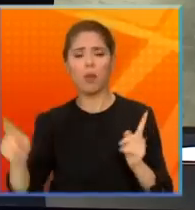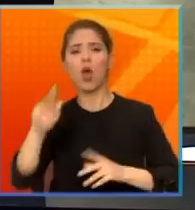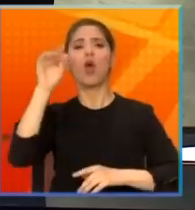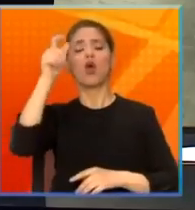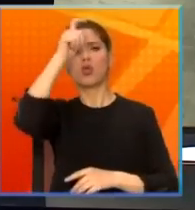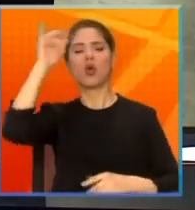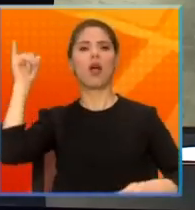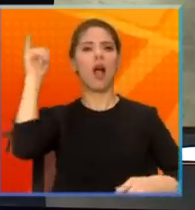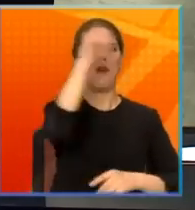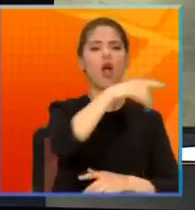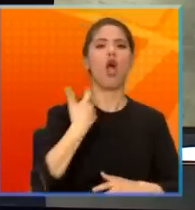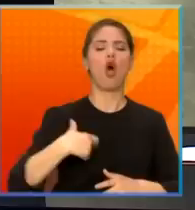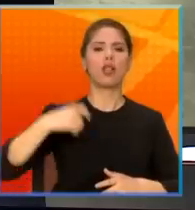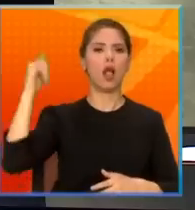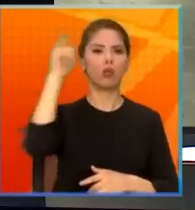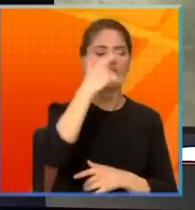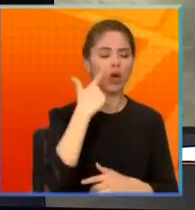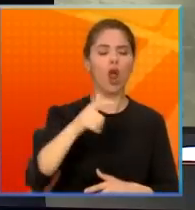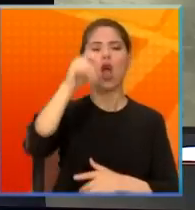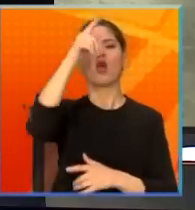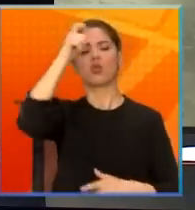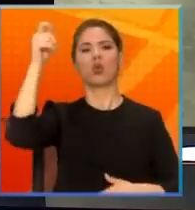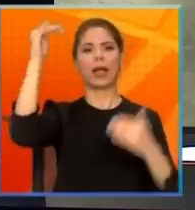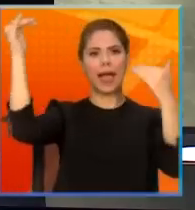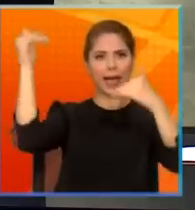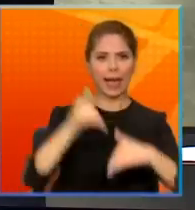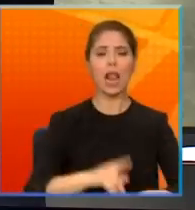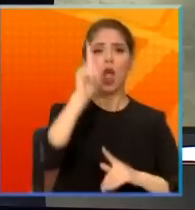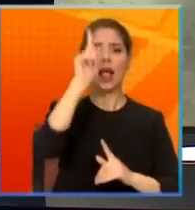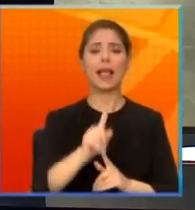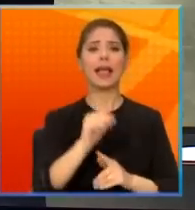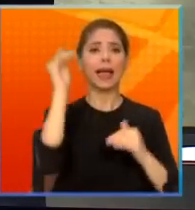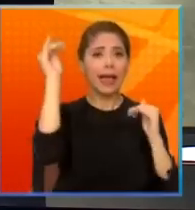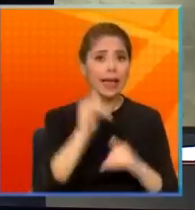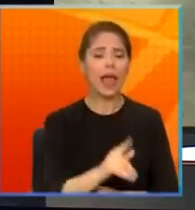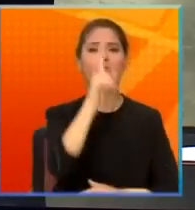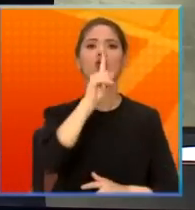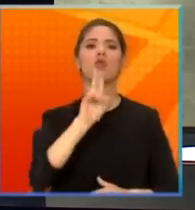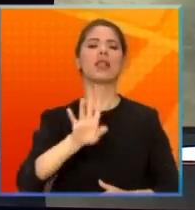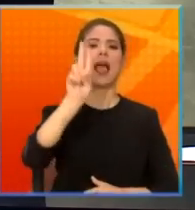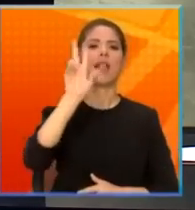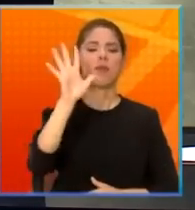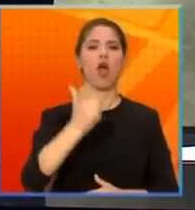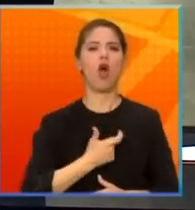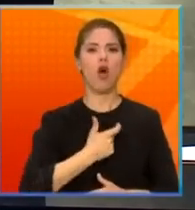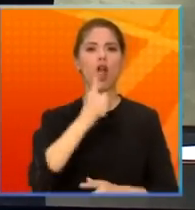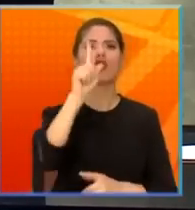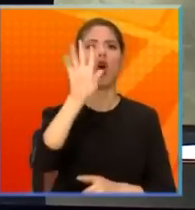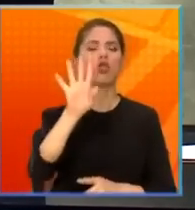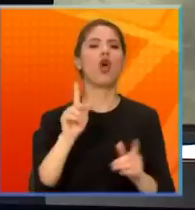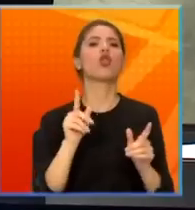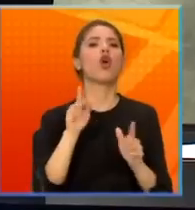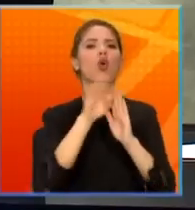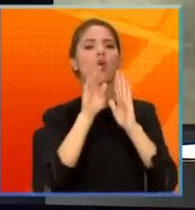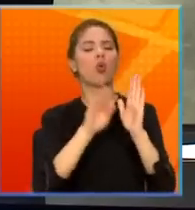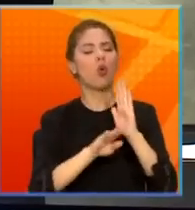Hava Yolları'nın özel seferleriyle Türkiye'ye getiriliyor. İlk etapta getirilen 175 öğrenci 14 gün kuralına